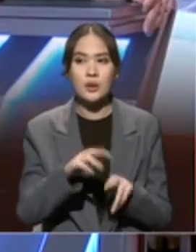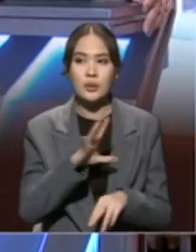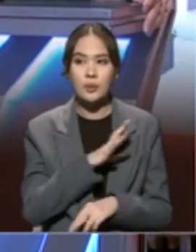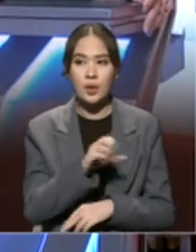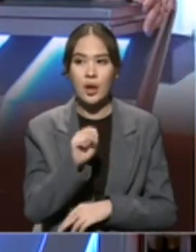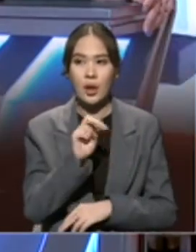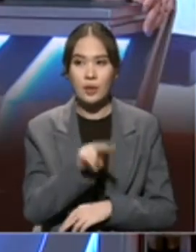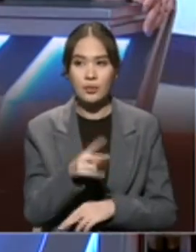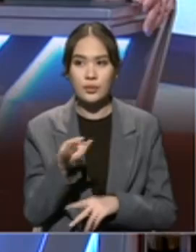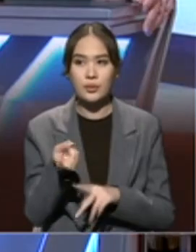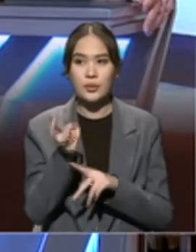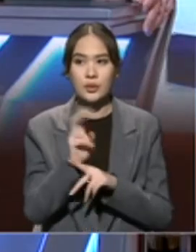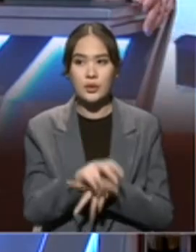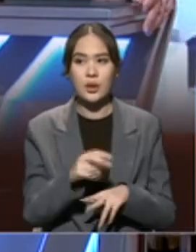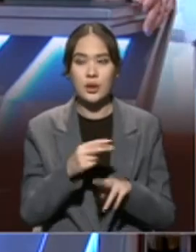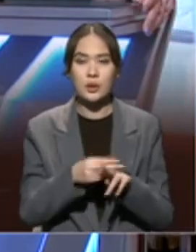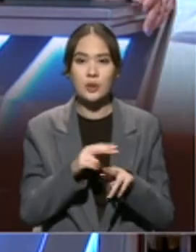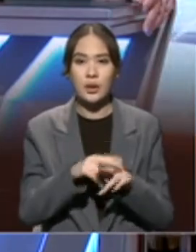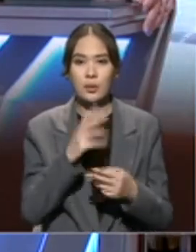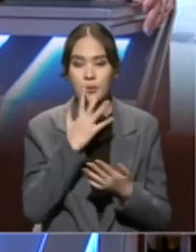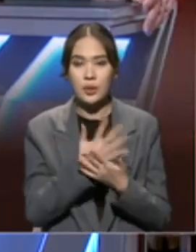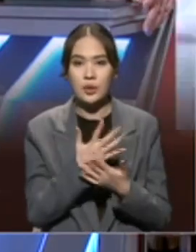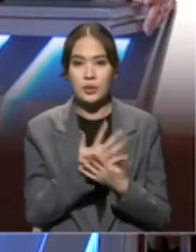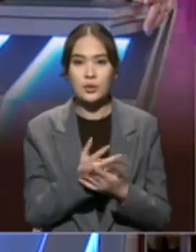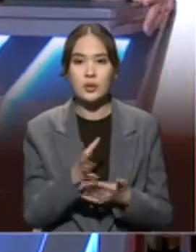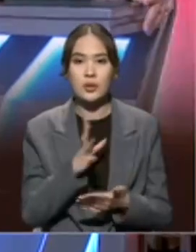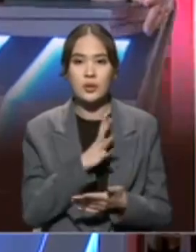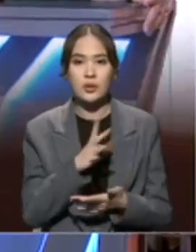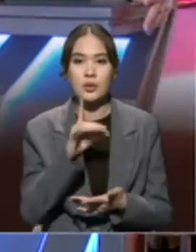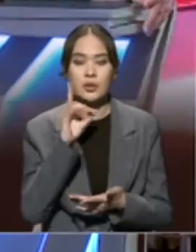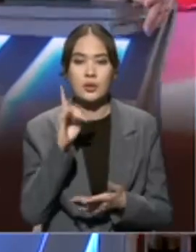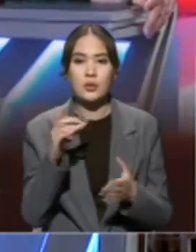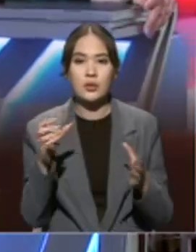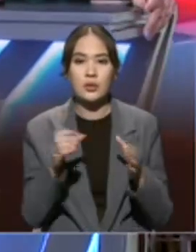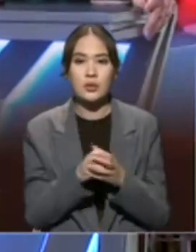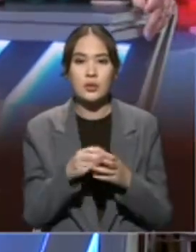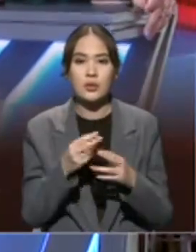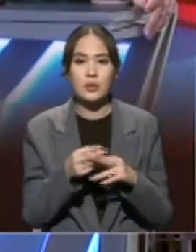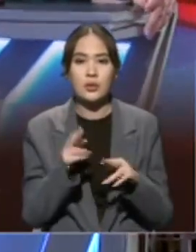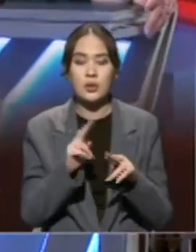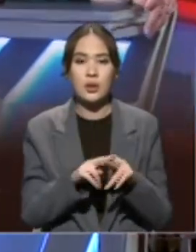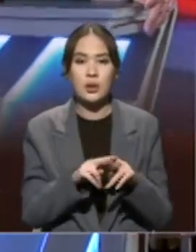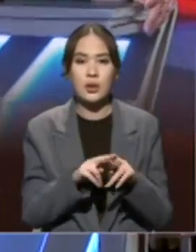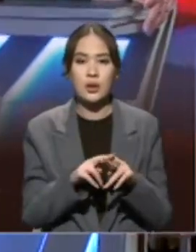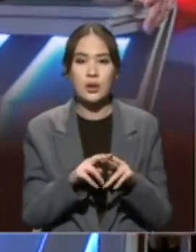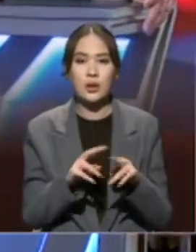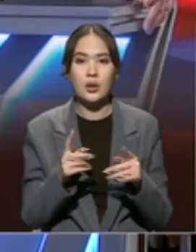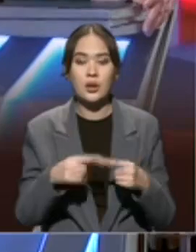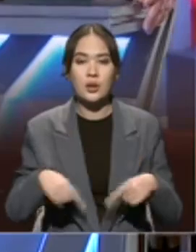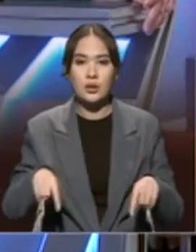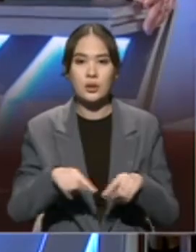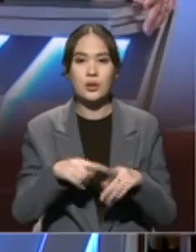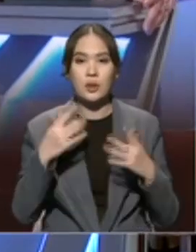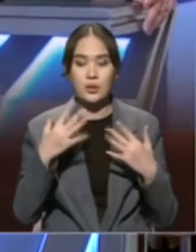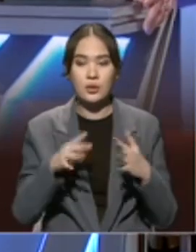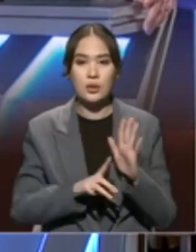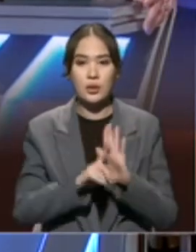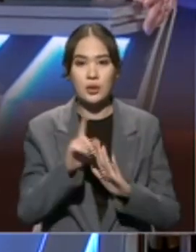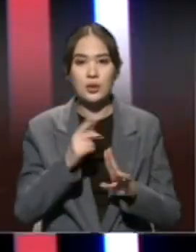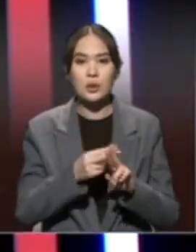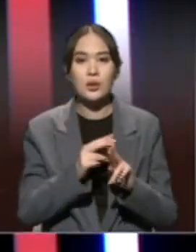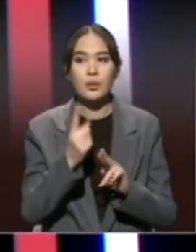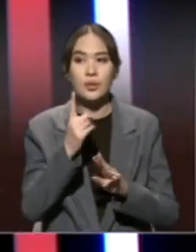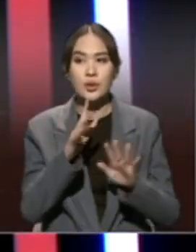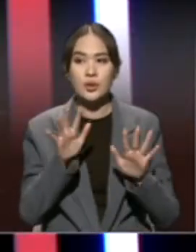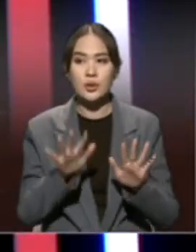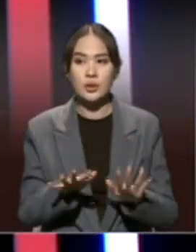айында келген кезде дәл осын енді мен өзім жас категориясындағы өзім сол жастардың қатарынан болғаннан кейін бірінші кезекте